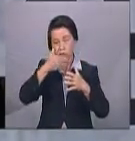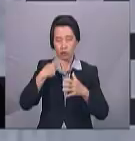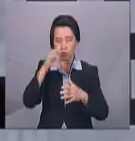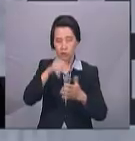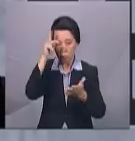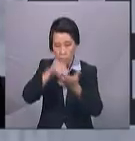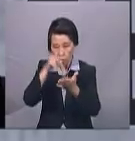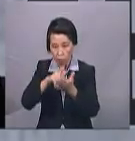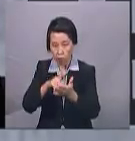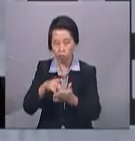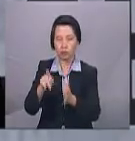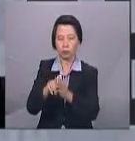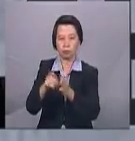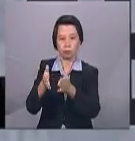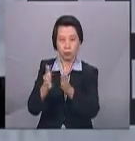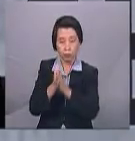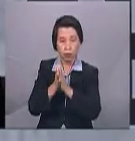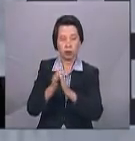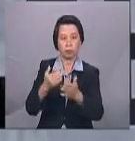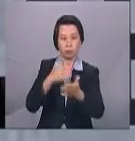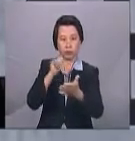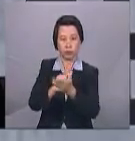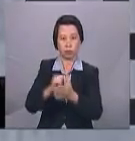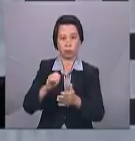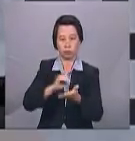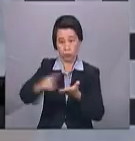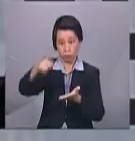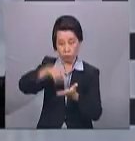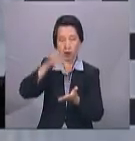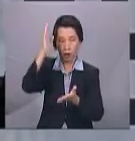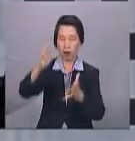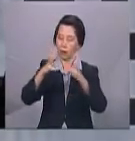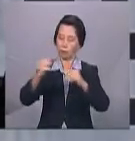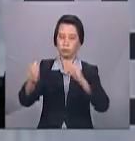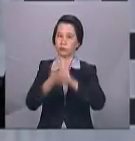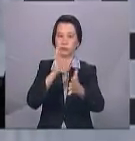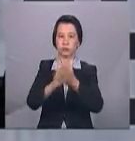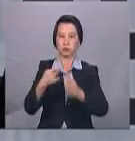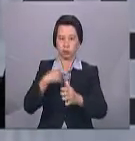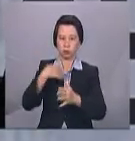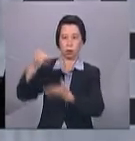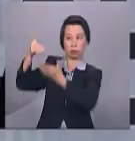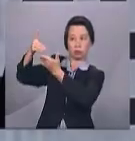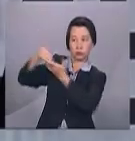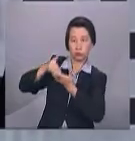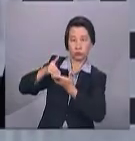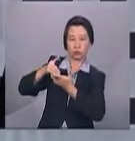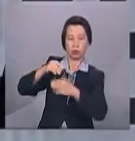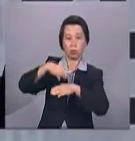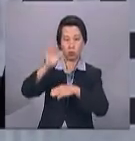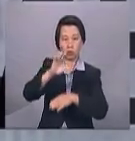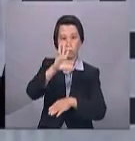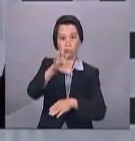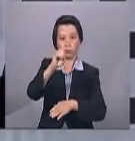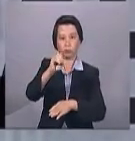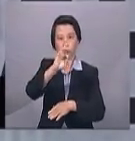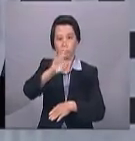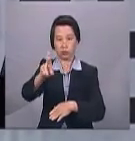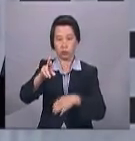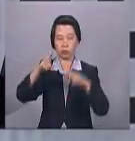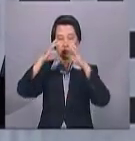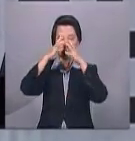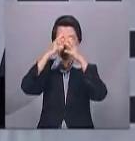the requirements, but we hope that within this week we will settle. We have a donation of more than 50,000 masks